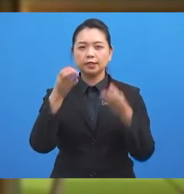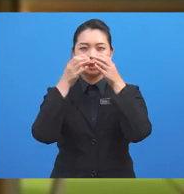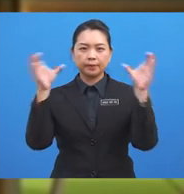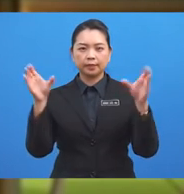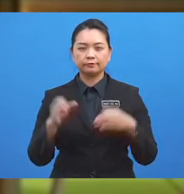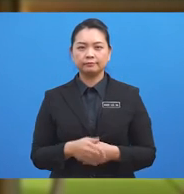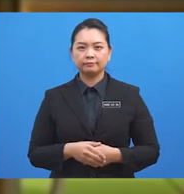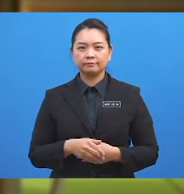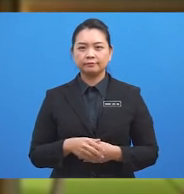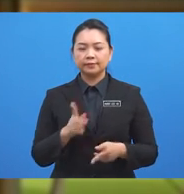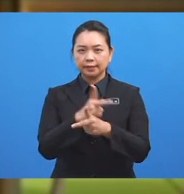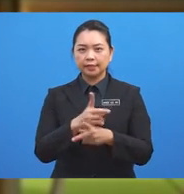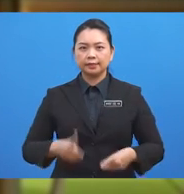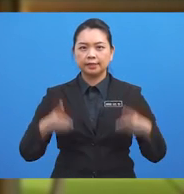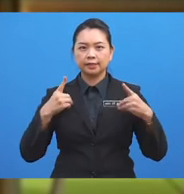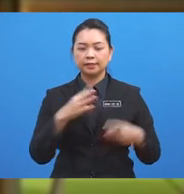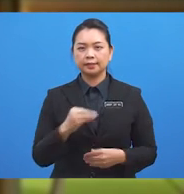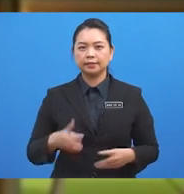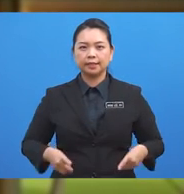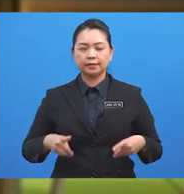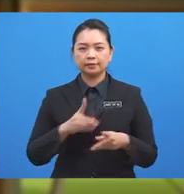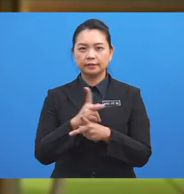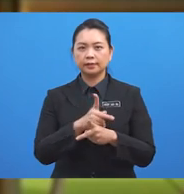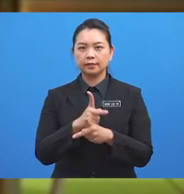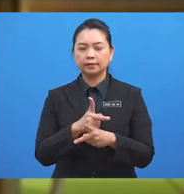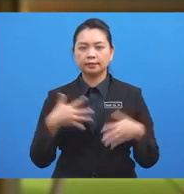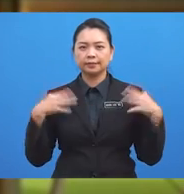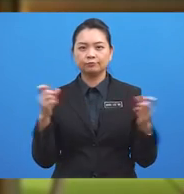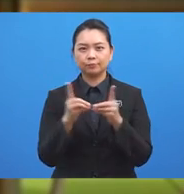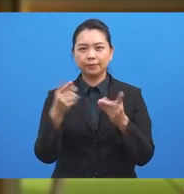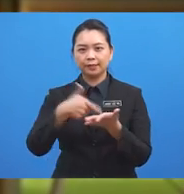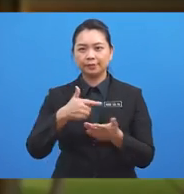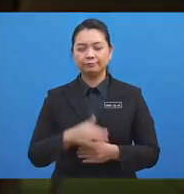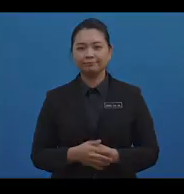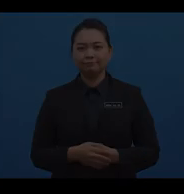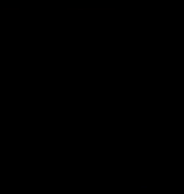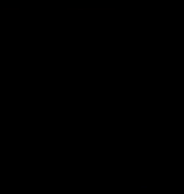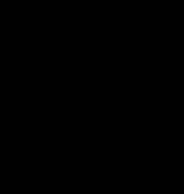kecemerlangan. Jaga diri dan jaga kesihatan. Jumpa lagi.